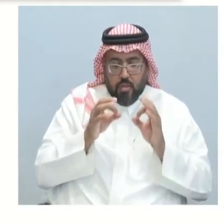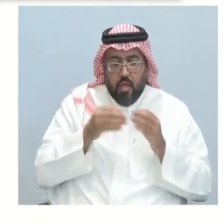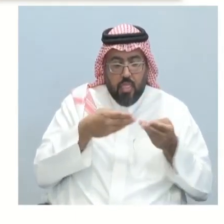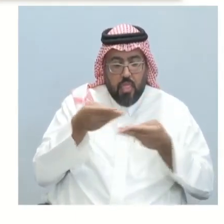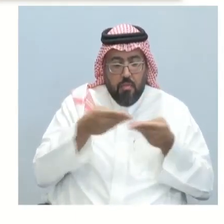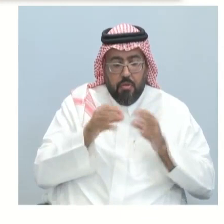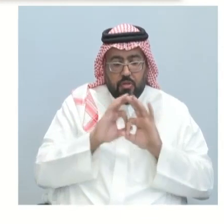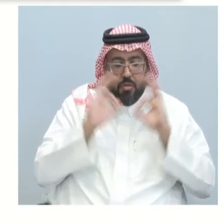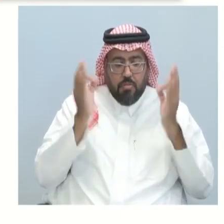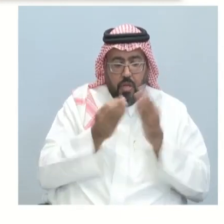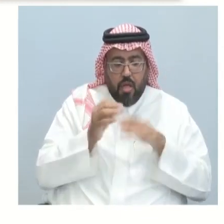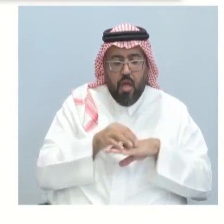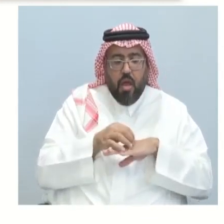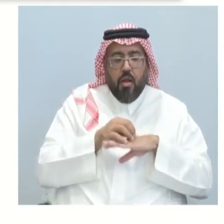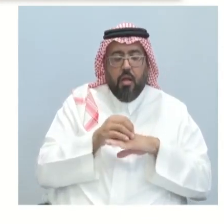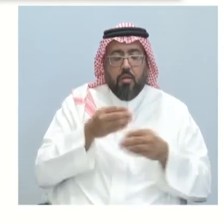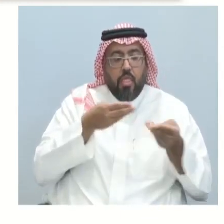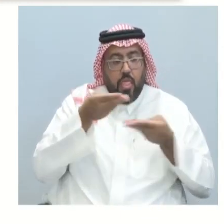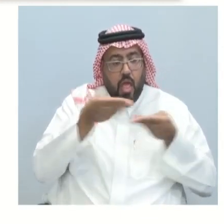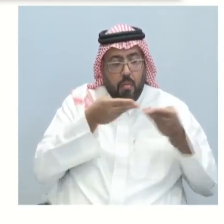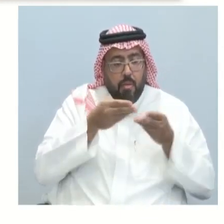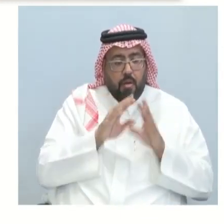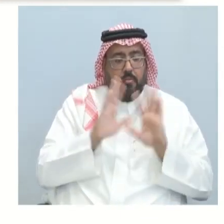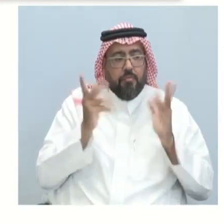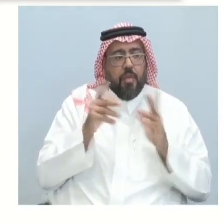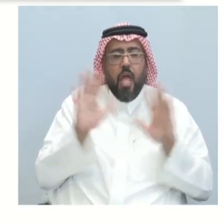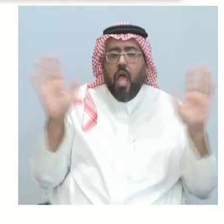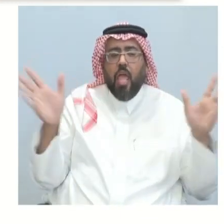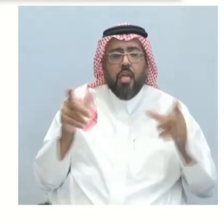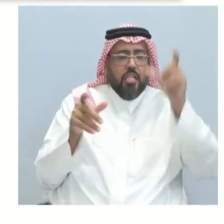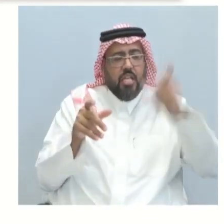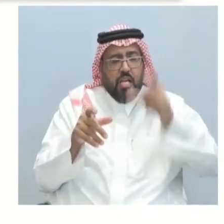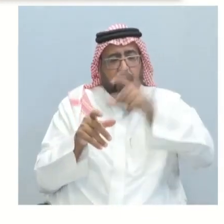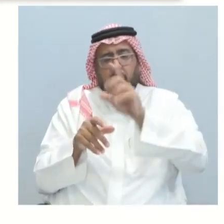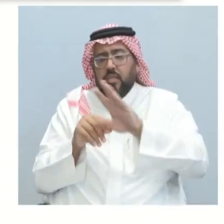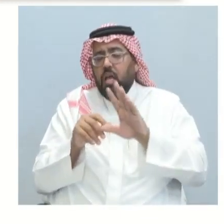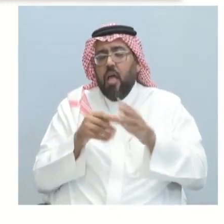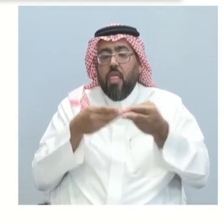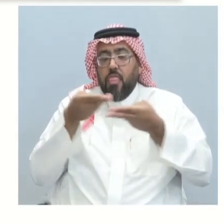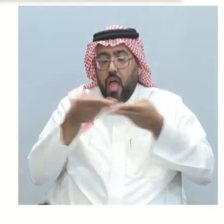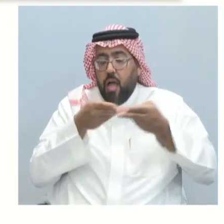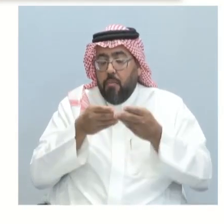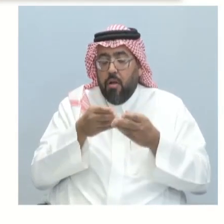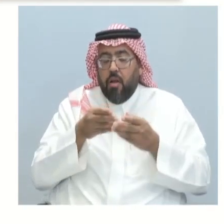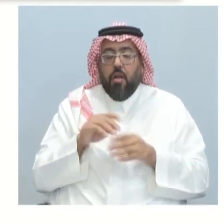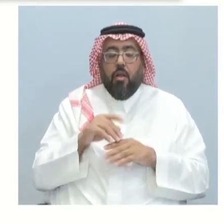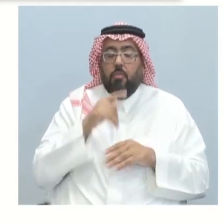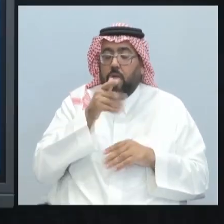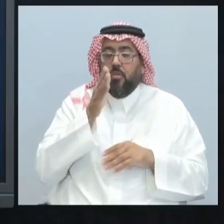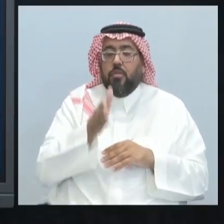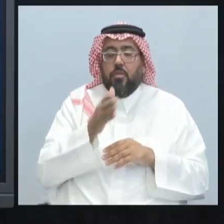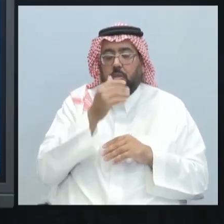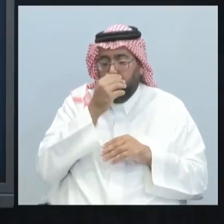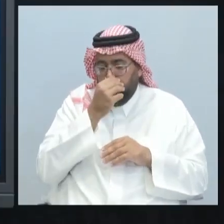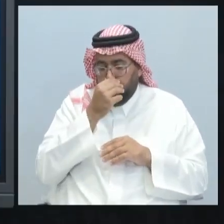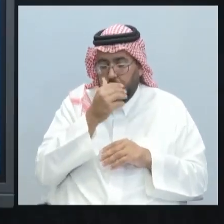مع جميع الناس يا ابنائي ايا كانت ديانتهم نعم الانسان ان